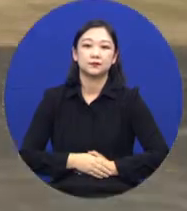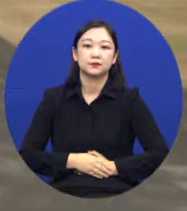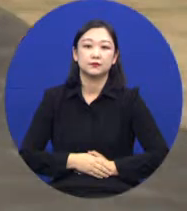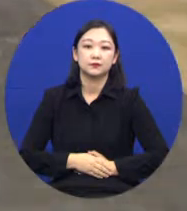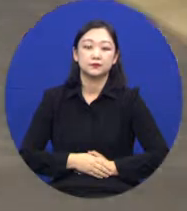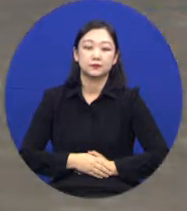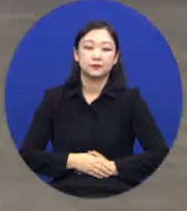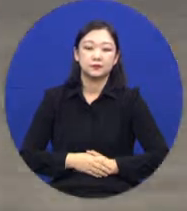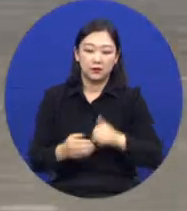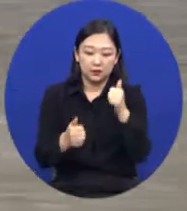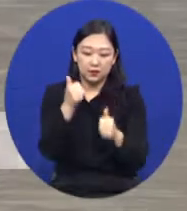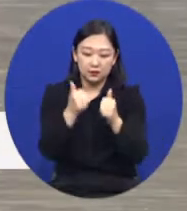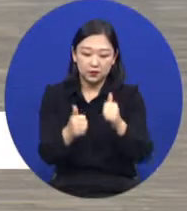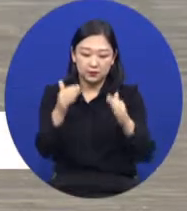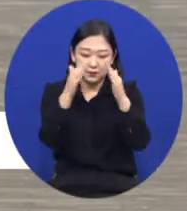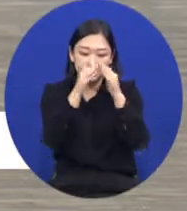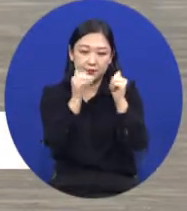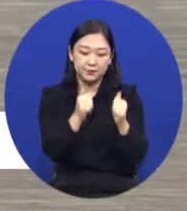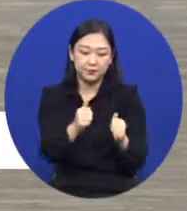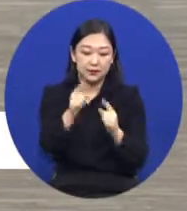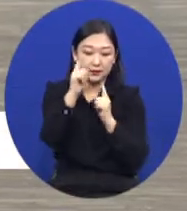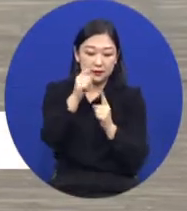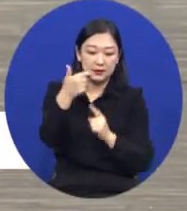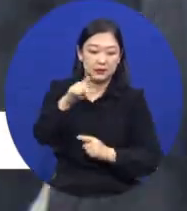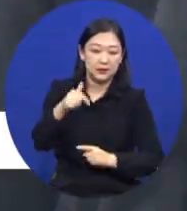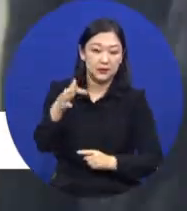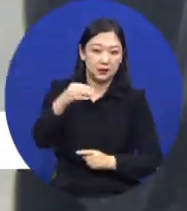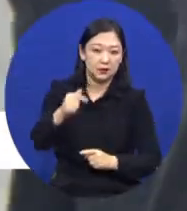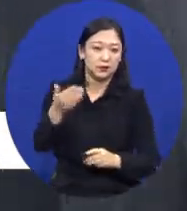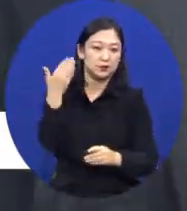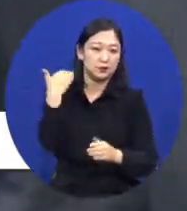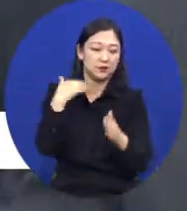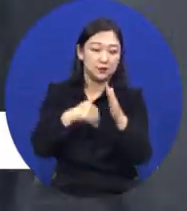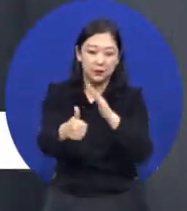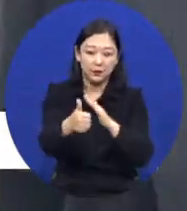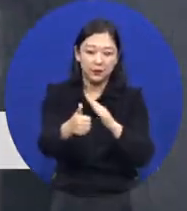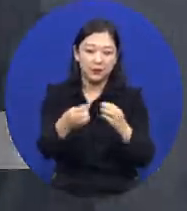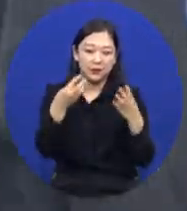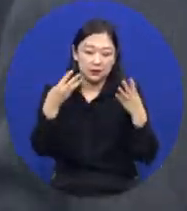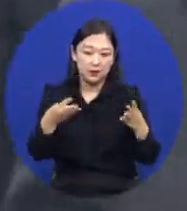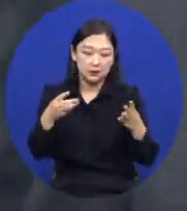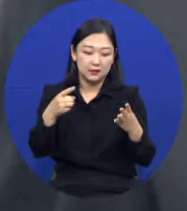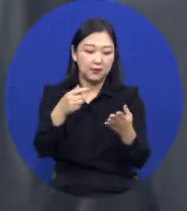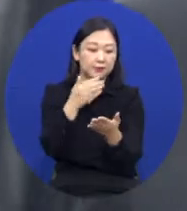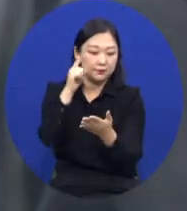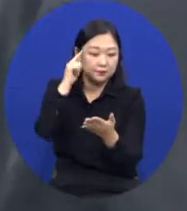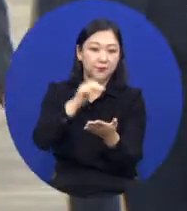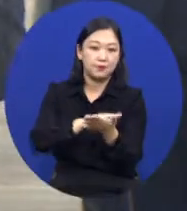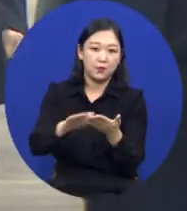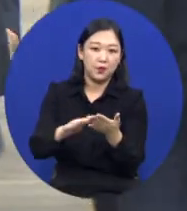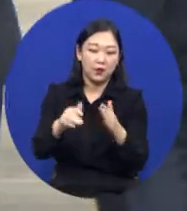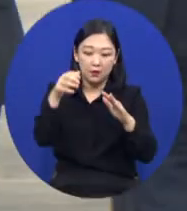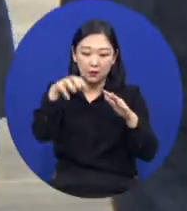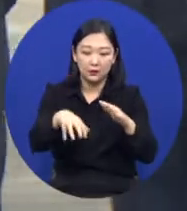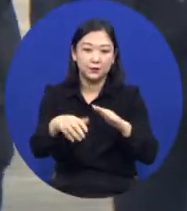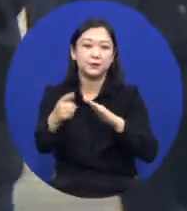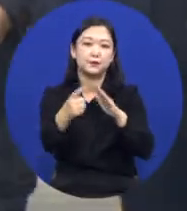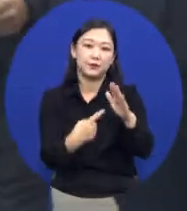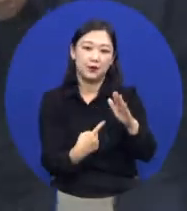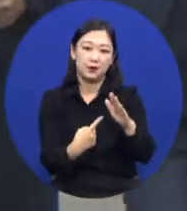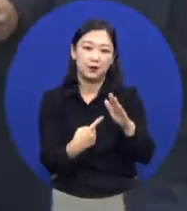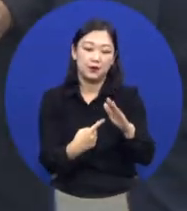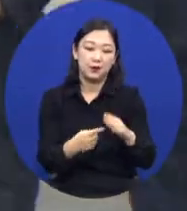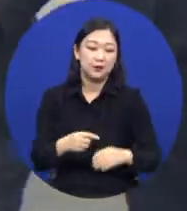당내 경선 우 칩거 하던 이낙연 천 더불어 민주당 대표가 제주 사산 평화공원을 다시 찾았습니다 경선 이후